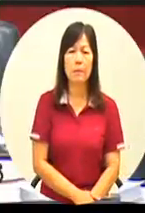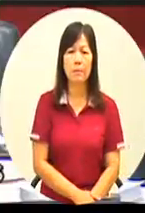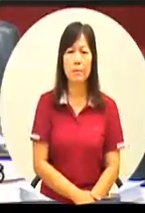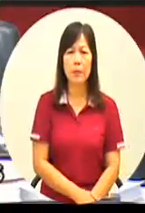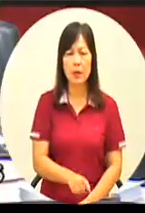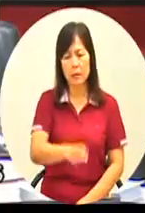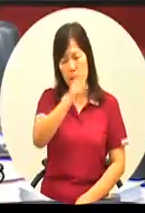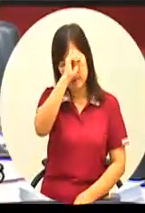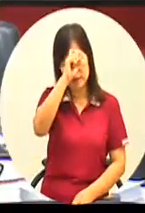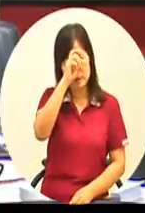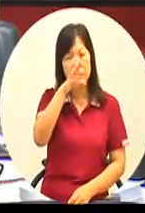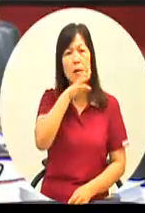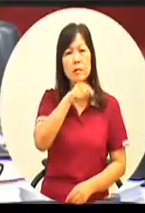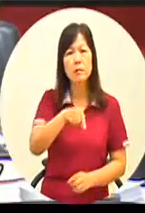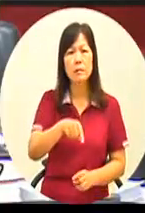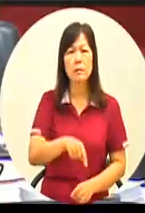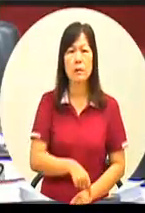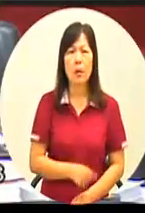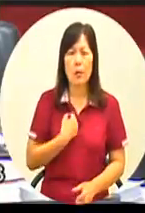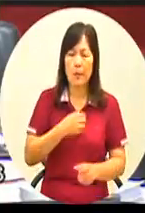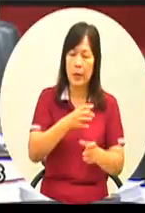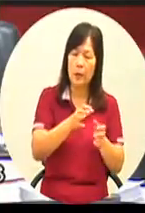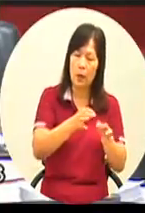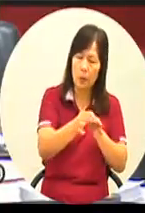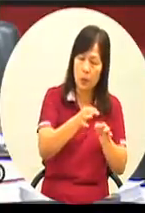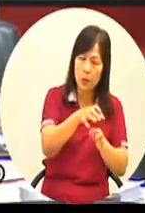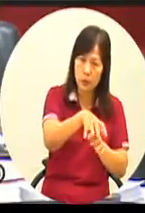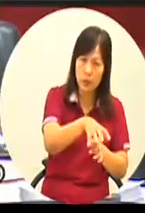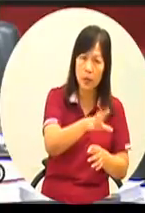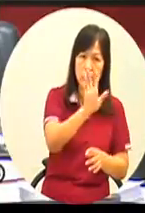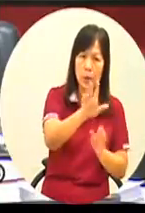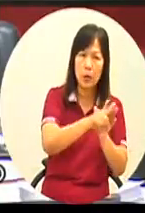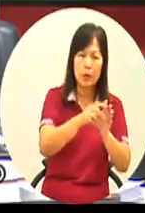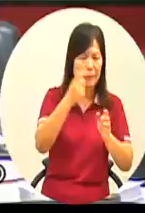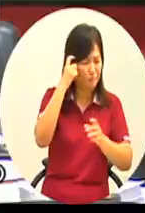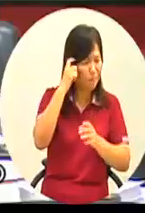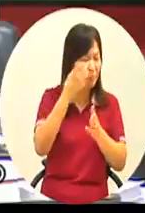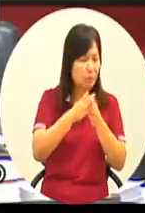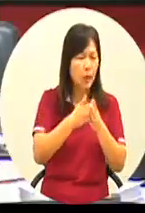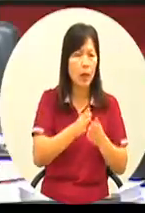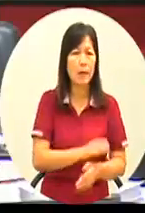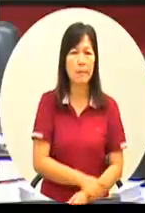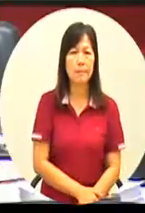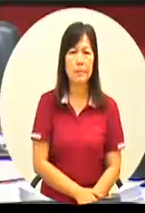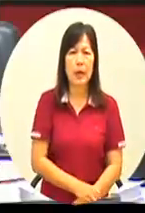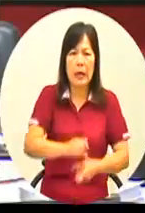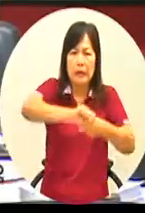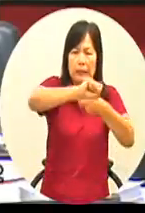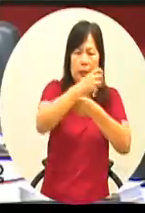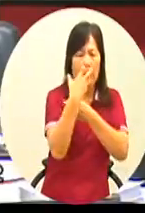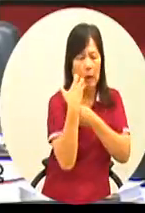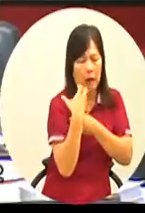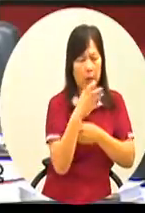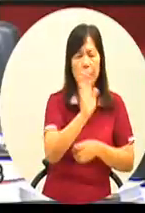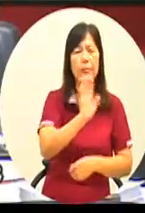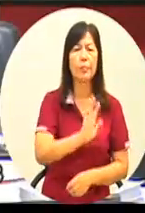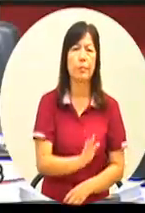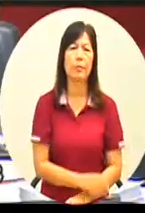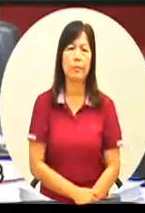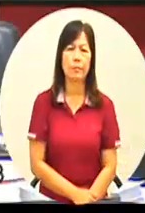我是希望说，我们有在做营业场所这一部分呢，是不是能够去考量一下，不要增加他们营运上的困难，好不